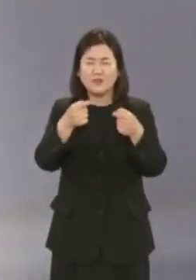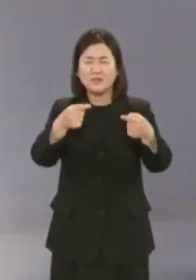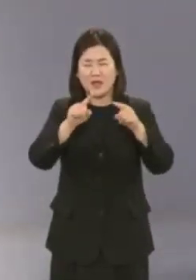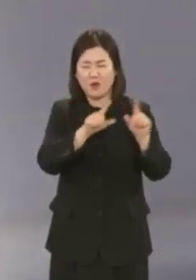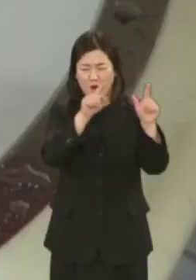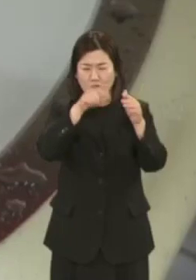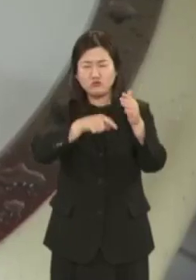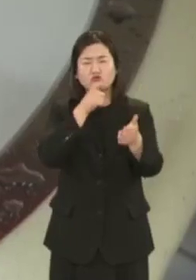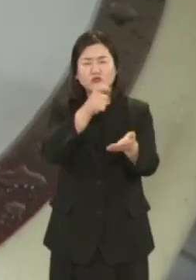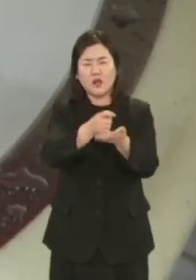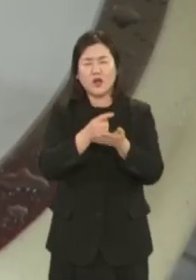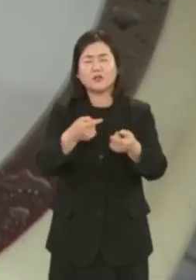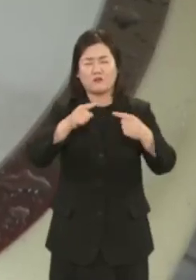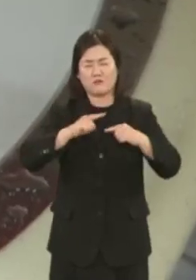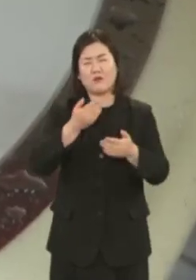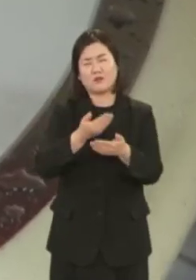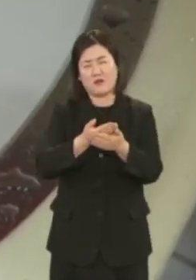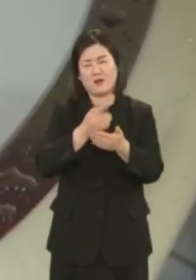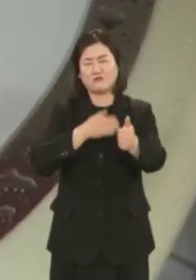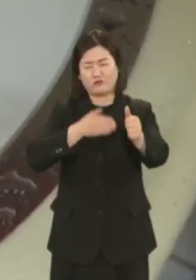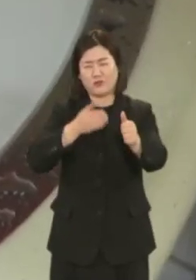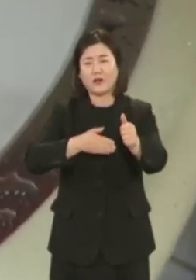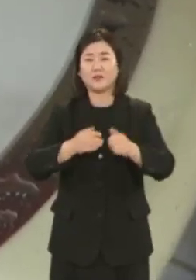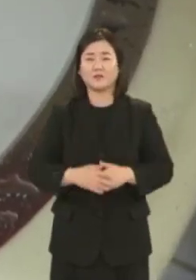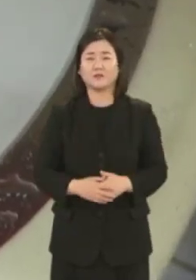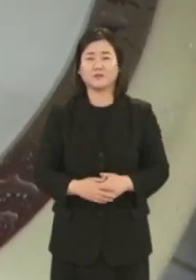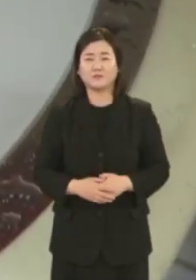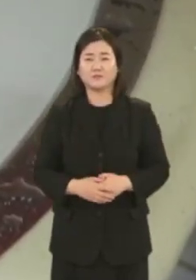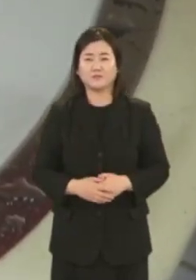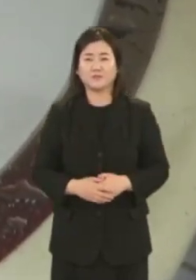대해 생활 속 물저락 운동에 적극 나서 줄 것을 당부했습니다